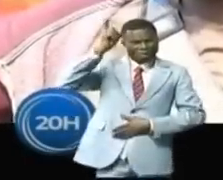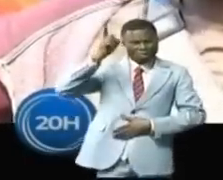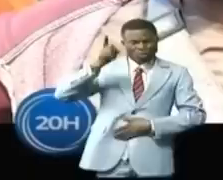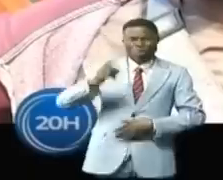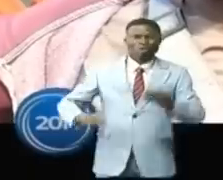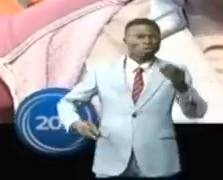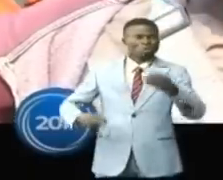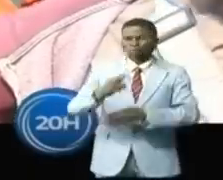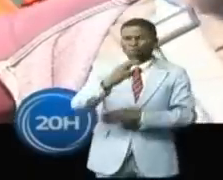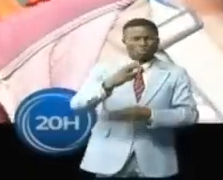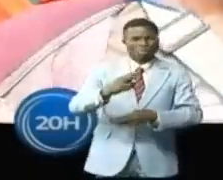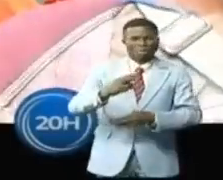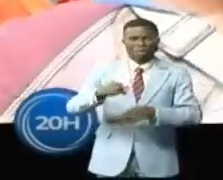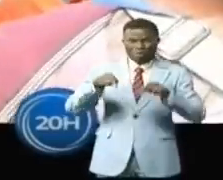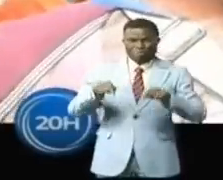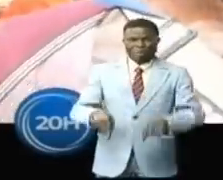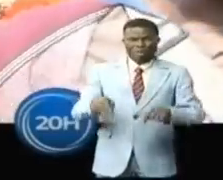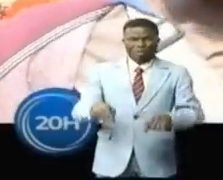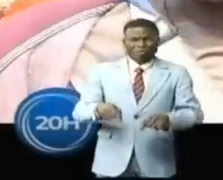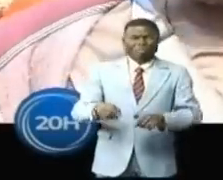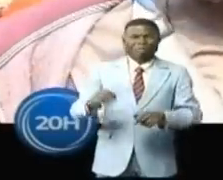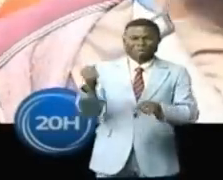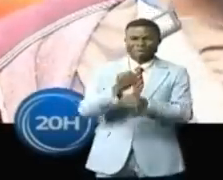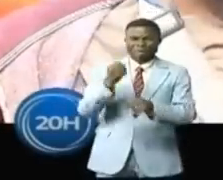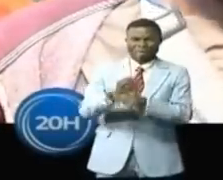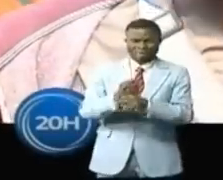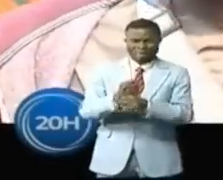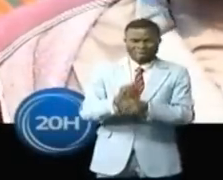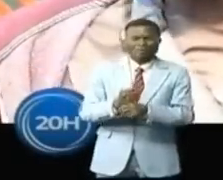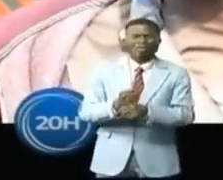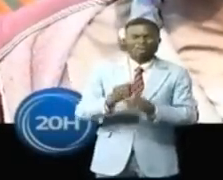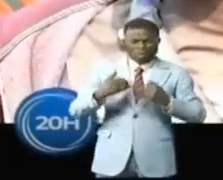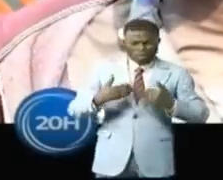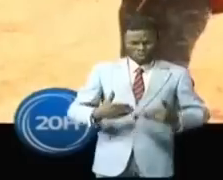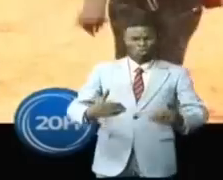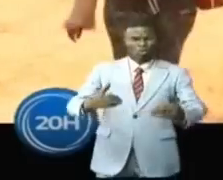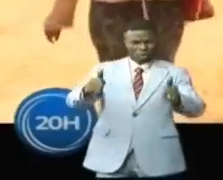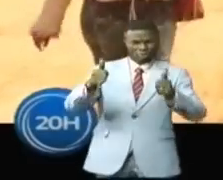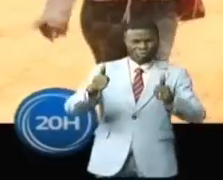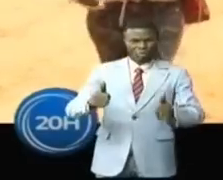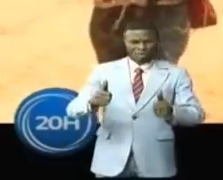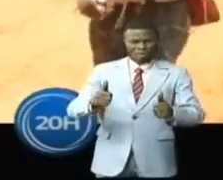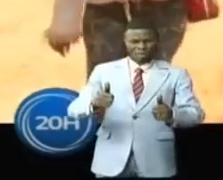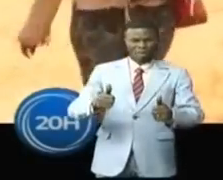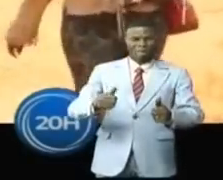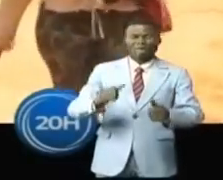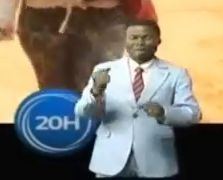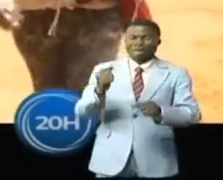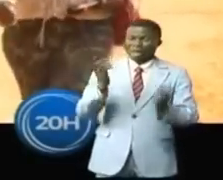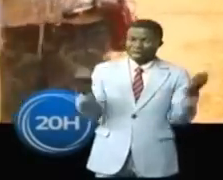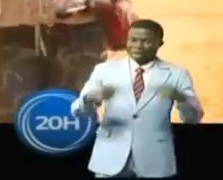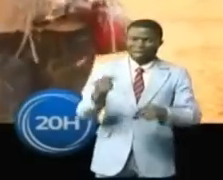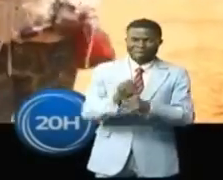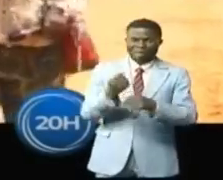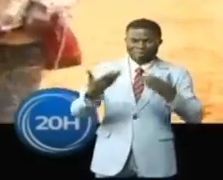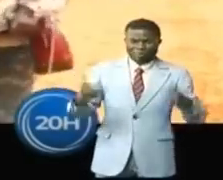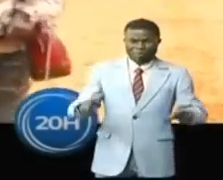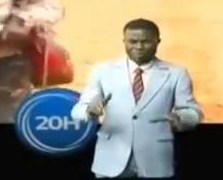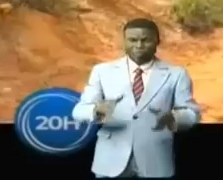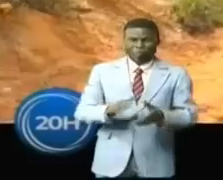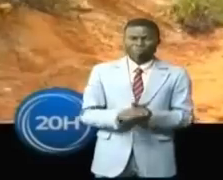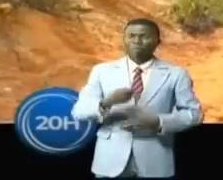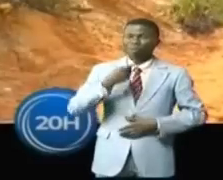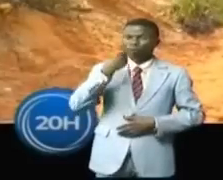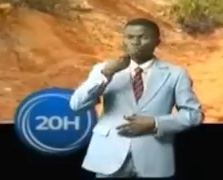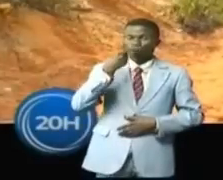coupée. Maintenant, les activités de mon atelier peuvent reprendre une fois les travaux finis. Nous